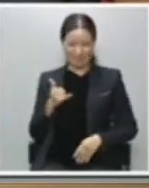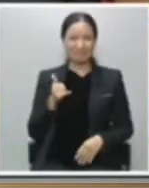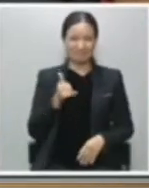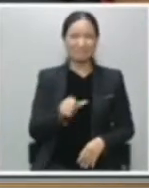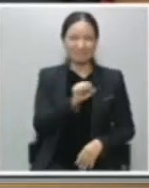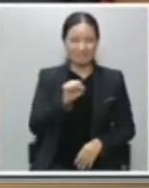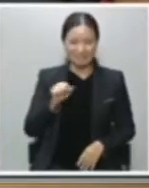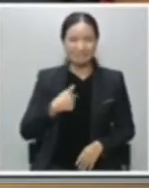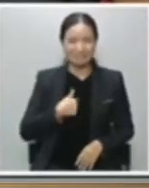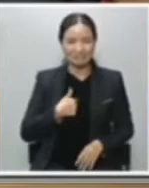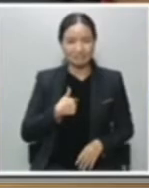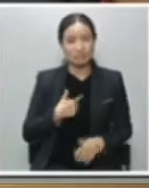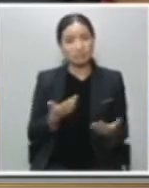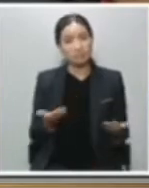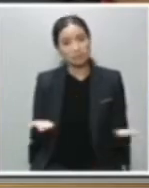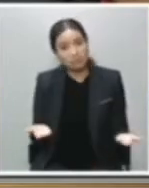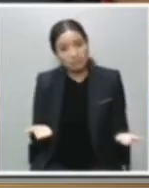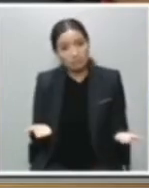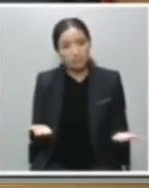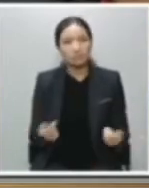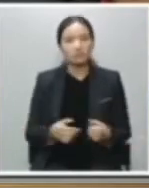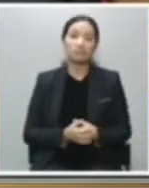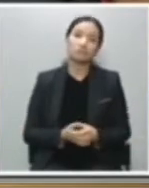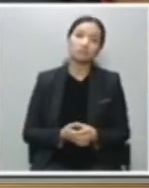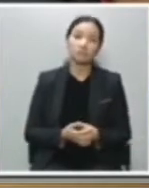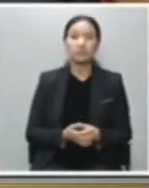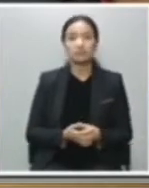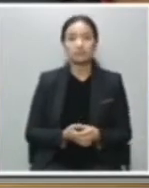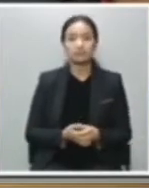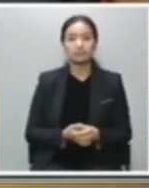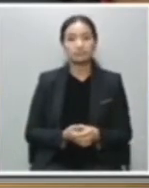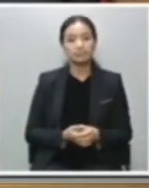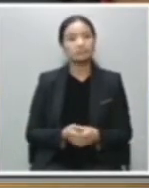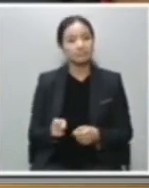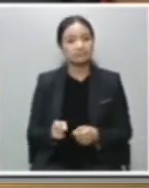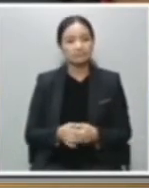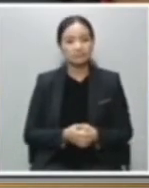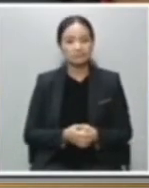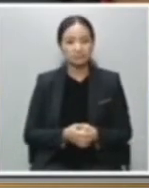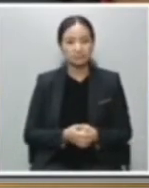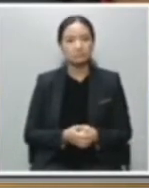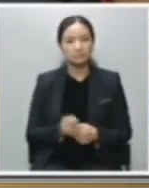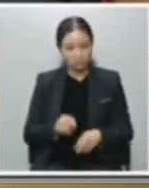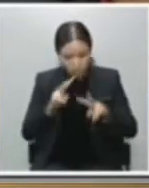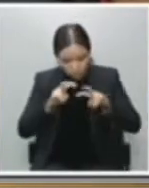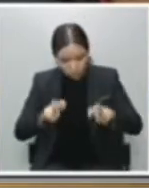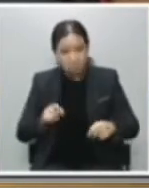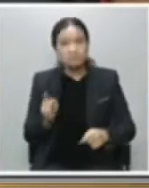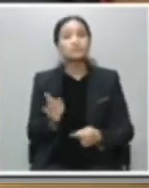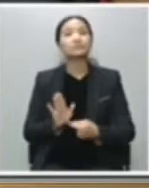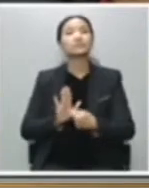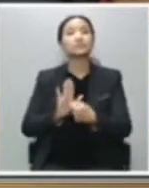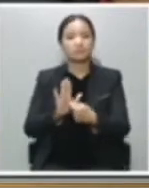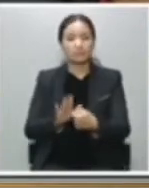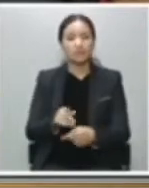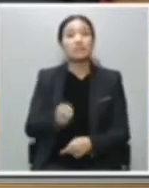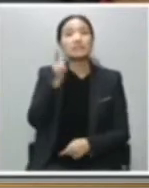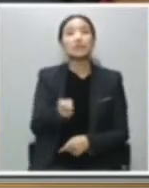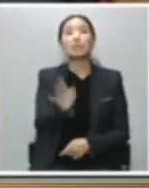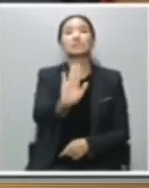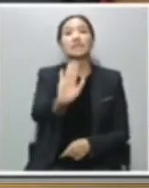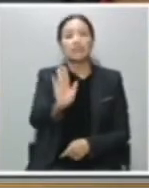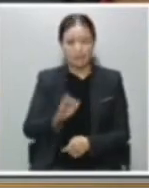ปหาเสียงในช่วงนั้นได้พักผ่อนนี่ผมว่าศึกษาราคาที่ผมยกตัวอย่างนะครับแต่ไม่ใช่เรื่องจริงท่านอา